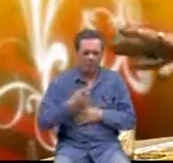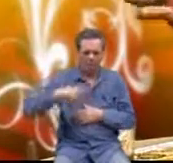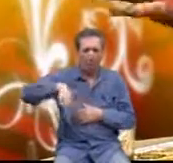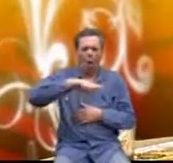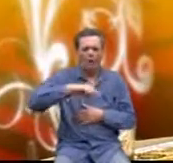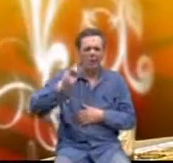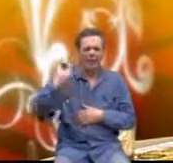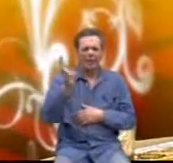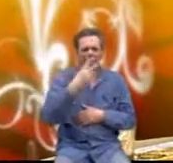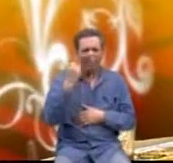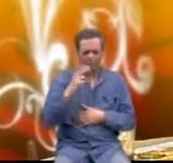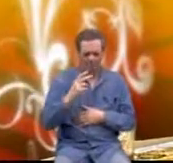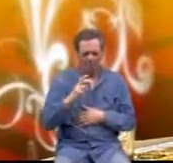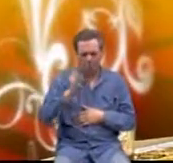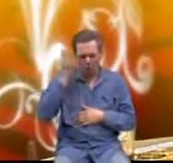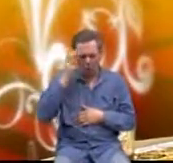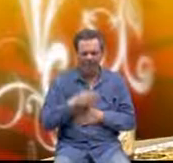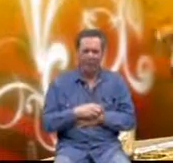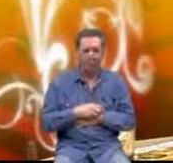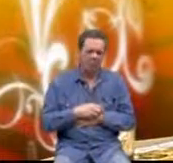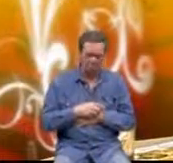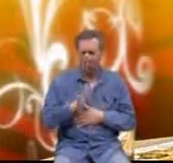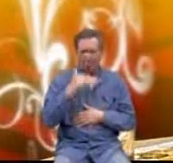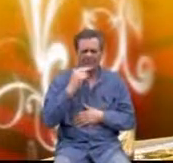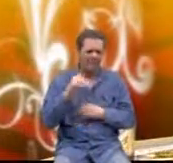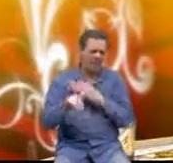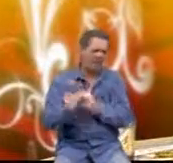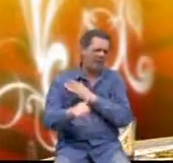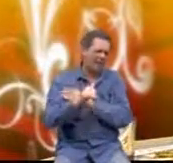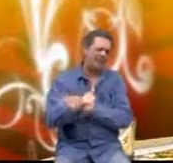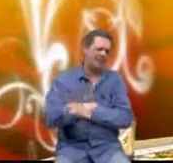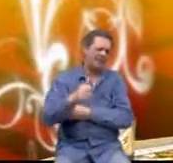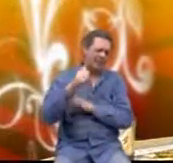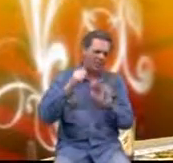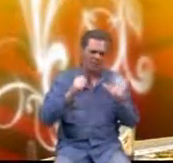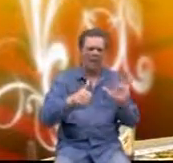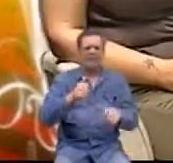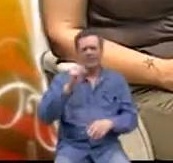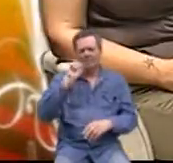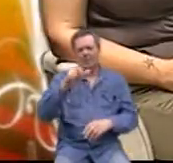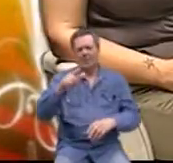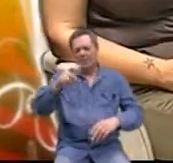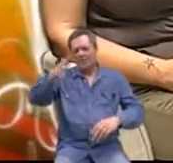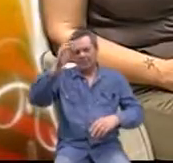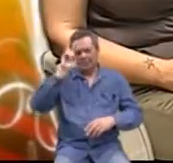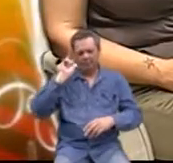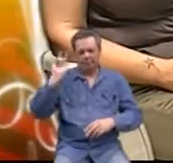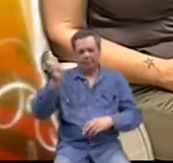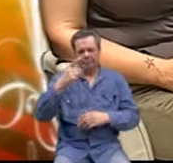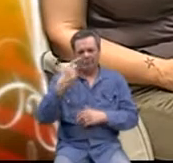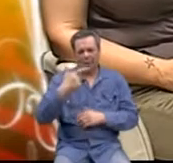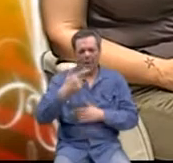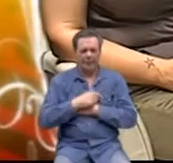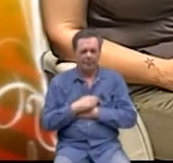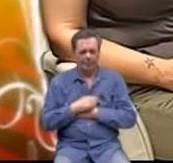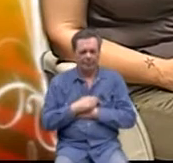tramvaja Fino. Uh-huh. Gdje god da su sjednu na 11. ili na ne znam koji tramvaj, sve veći idu tamo, šestica, tako je. Ili, tako